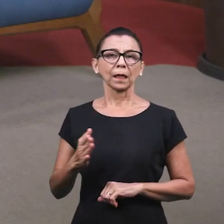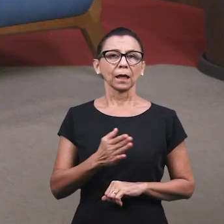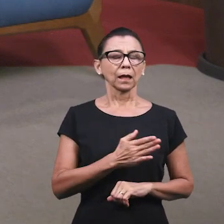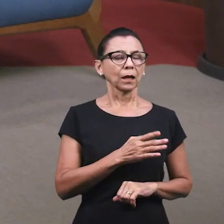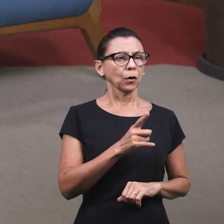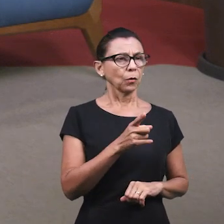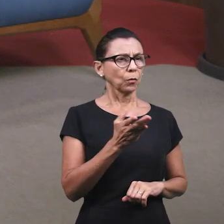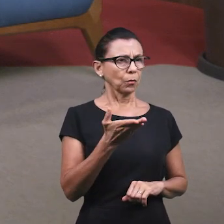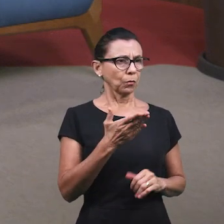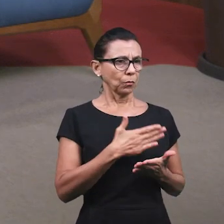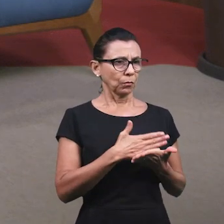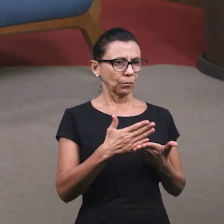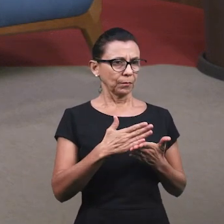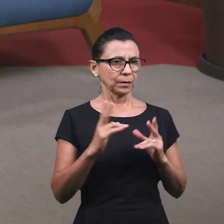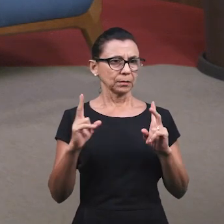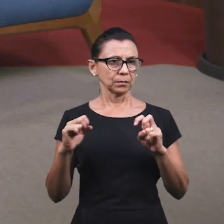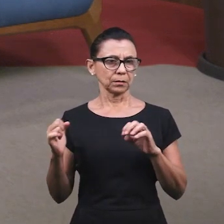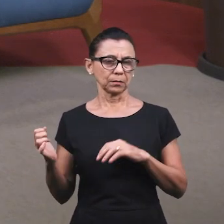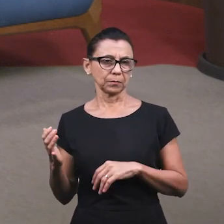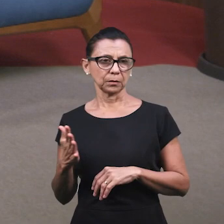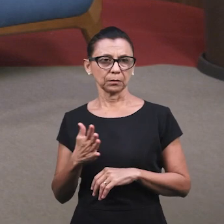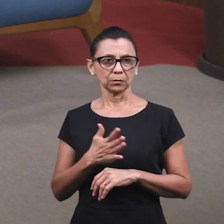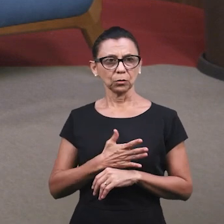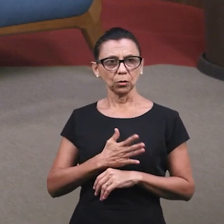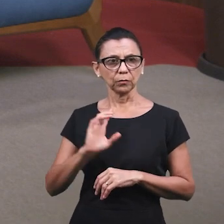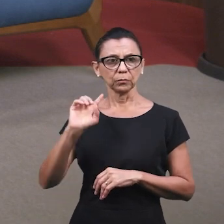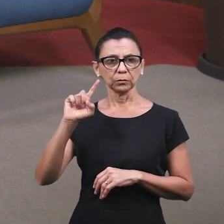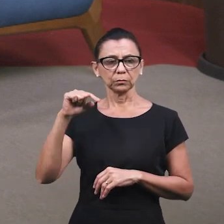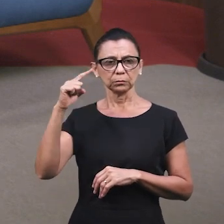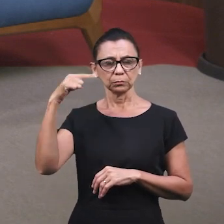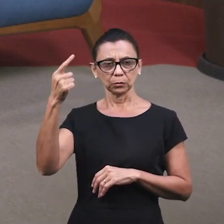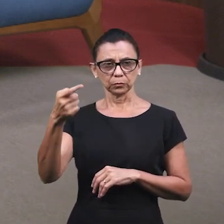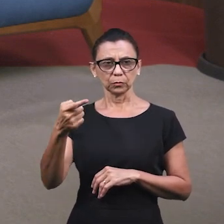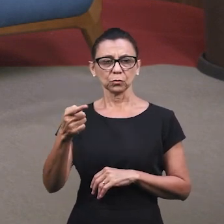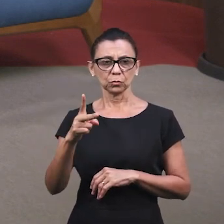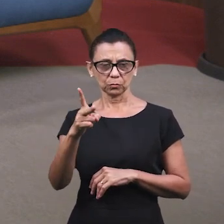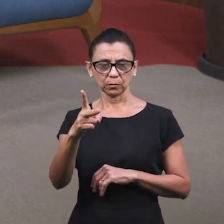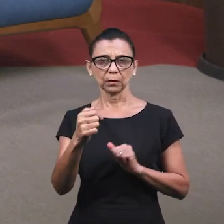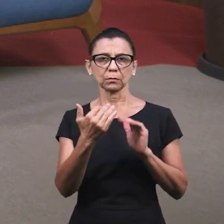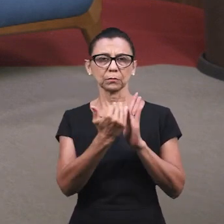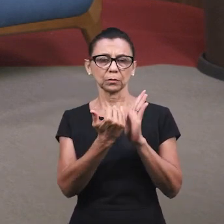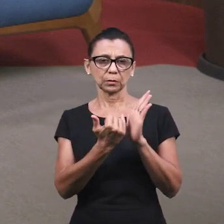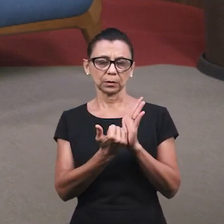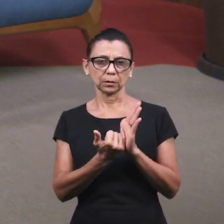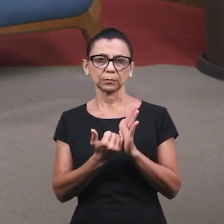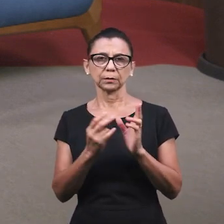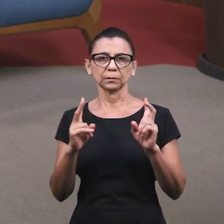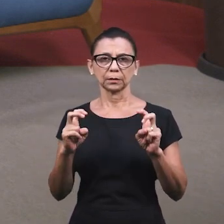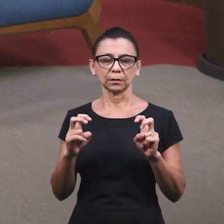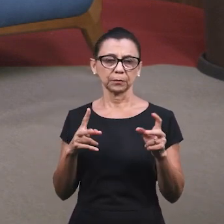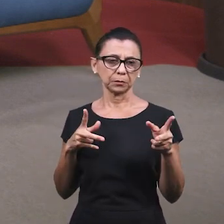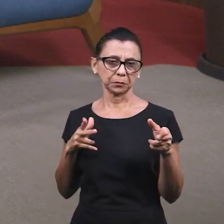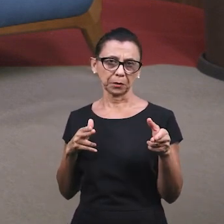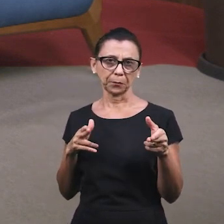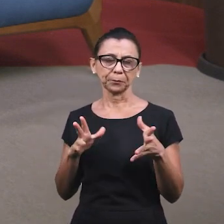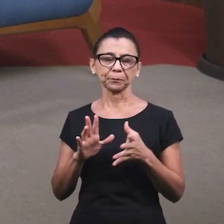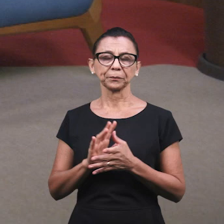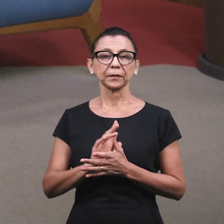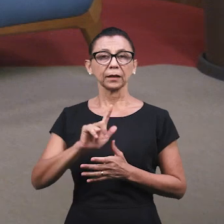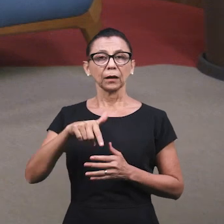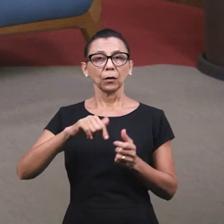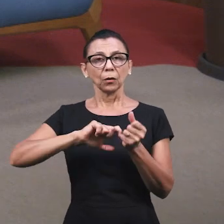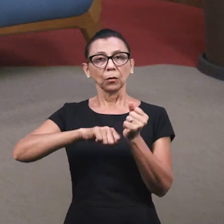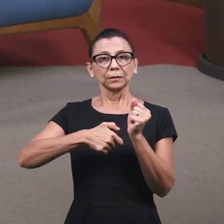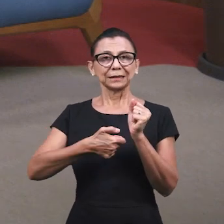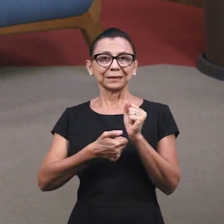Nous allons approfondir cette thématique dans les prochaines éditions du programme. Et